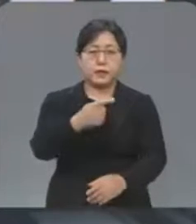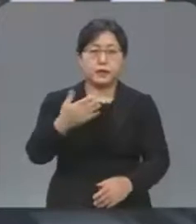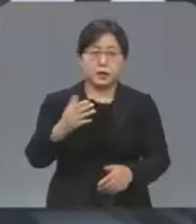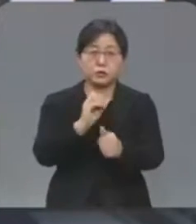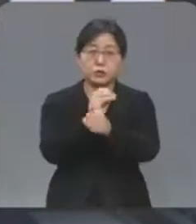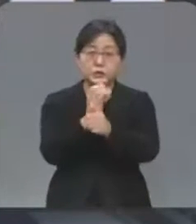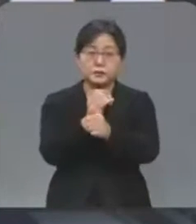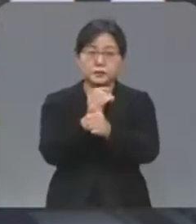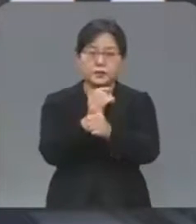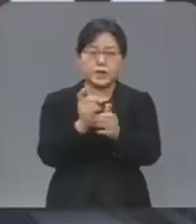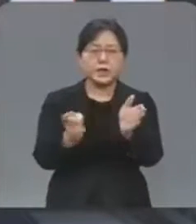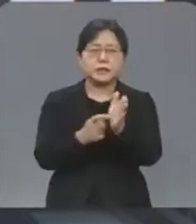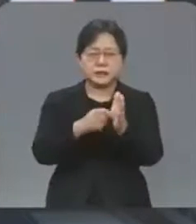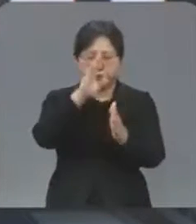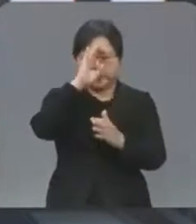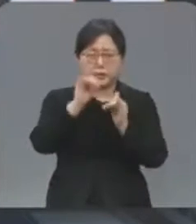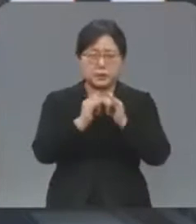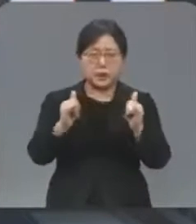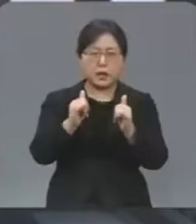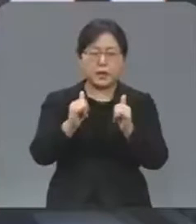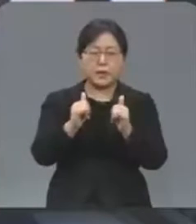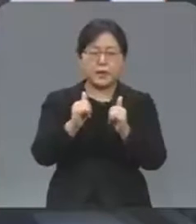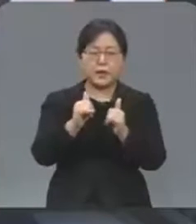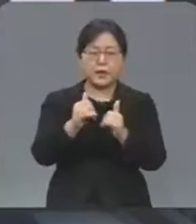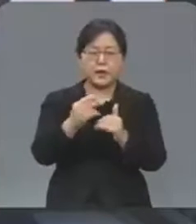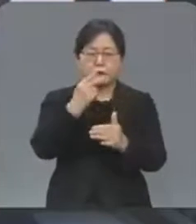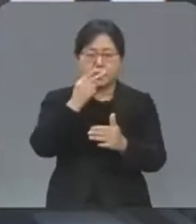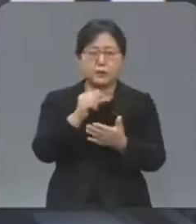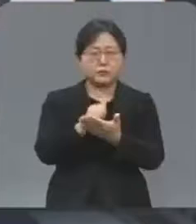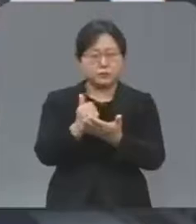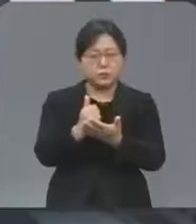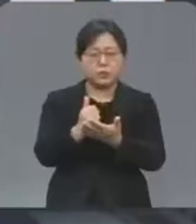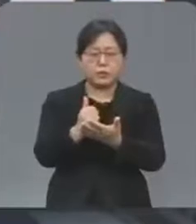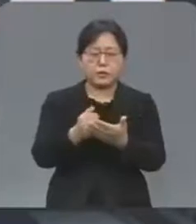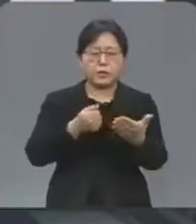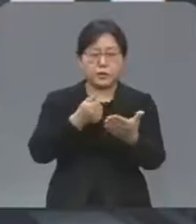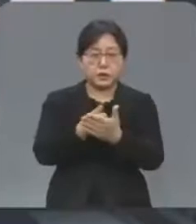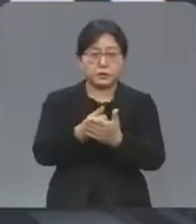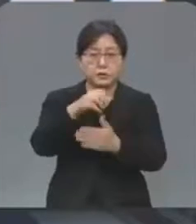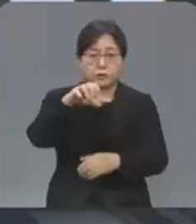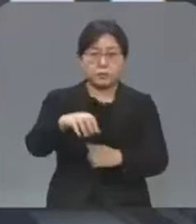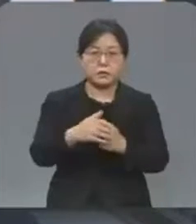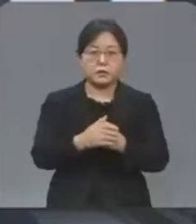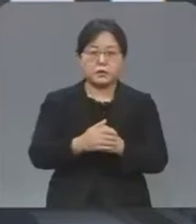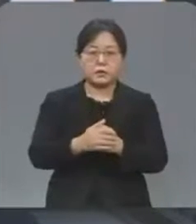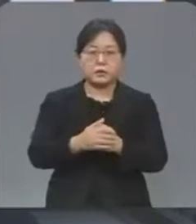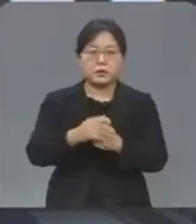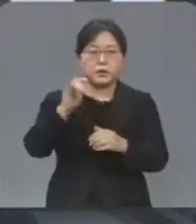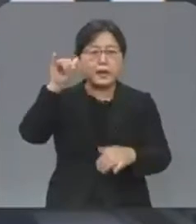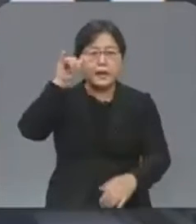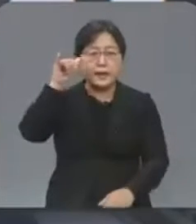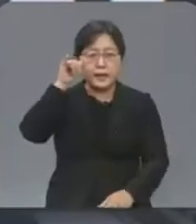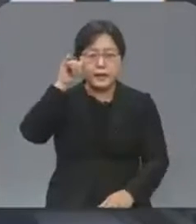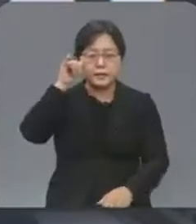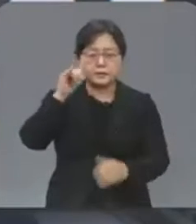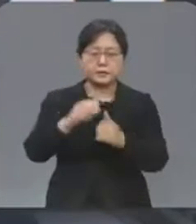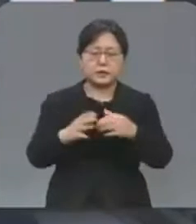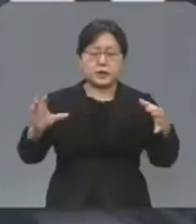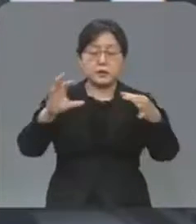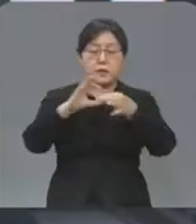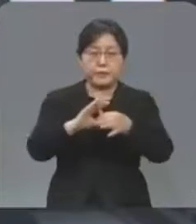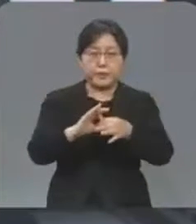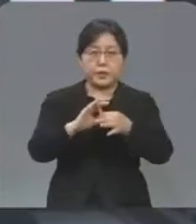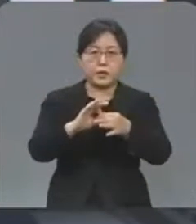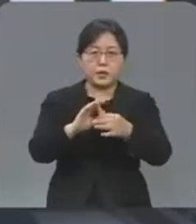119 구급차는 응급 환자의 생사를 좌우하는 초기 조치가 이루어지는 중요한 현장인데요. 인공지능, 즉 AI와